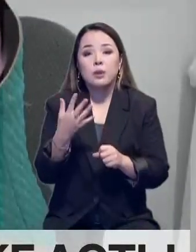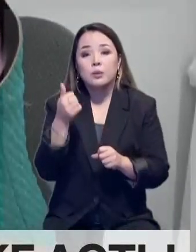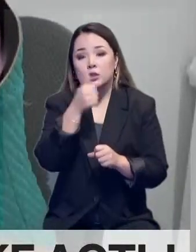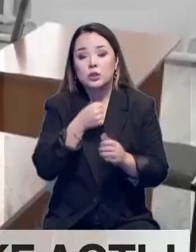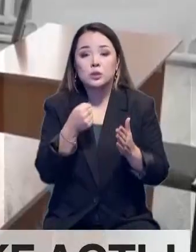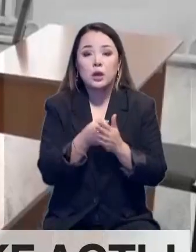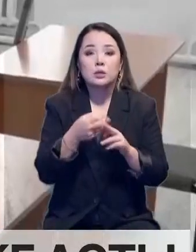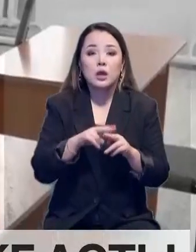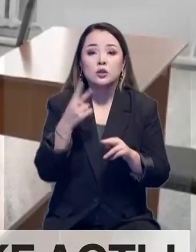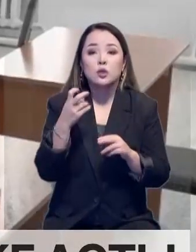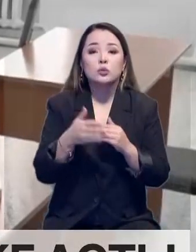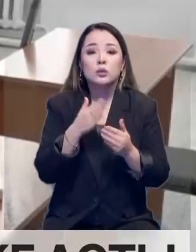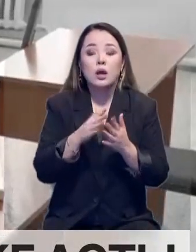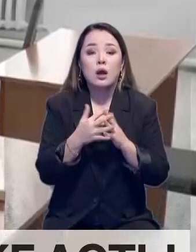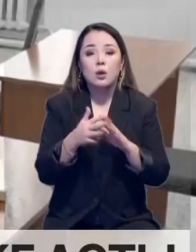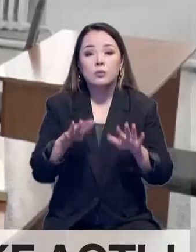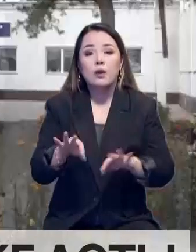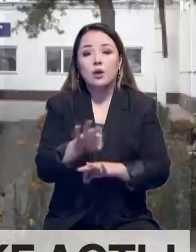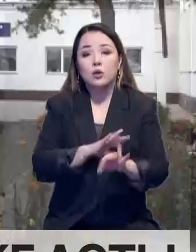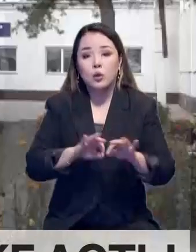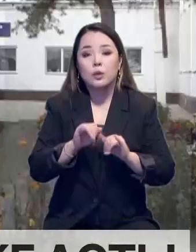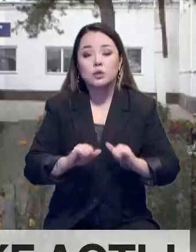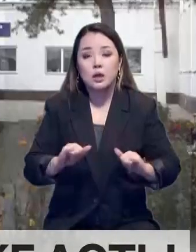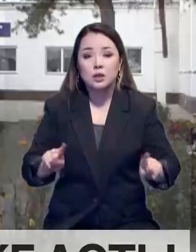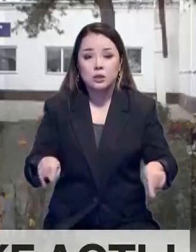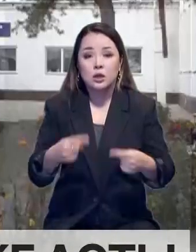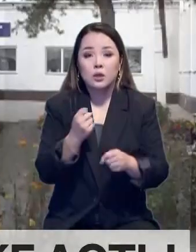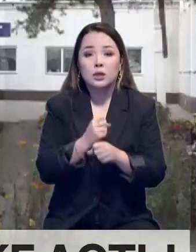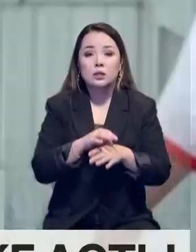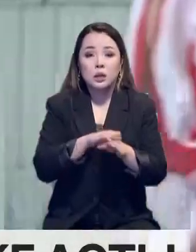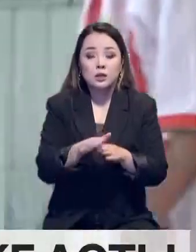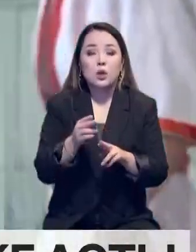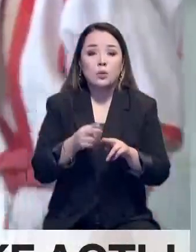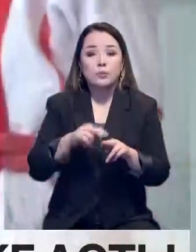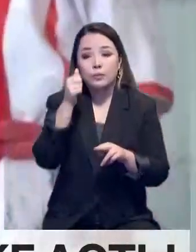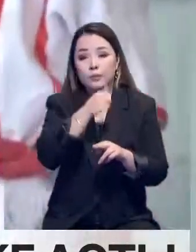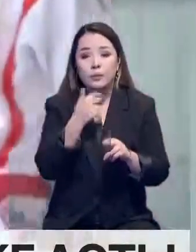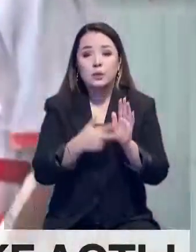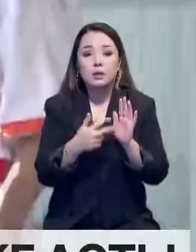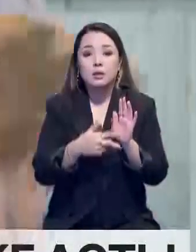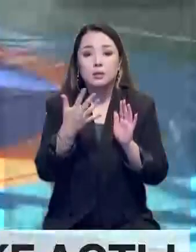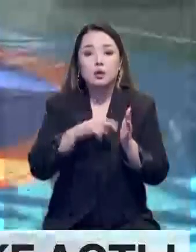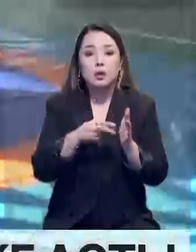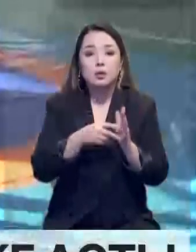2025 жылға дейін 200-ге жоқ ауылдың инфрақұрылымын жақсарту көзделген. Биылдың өзінде 85 жоба